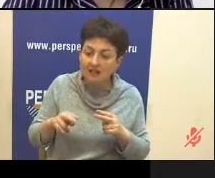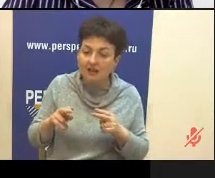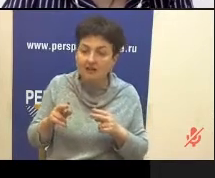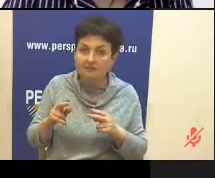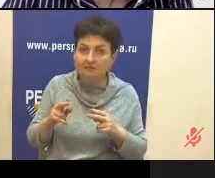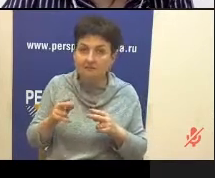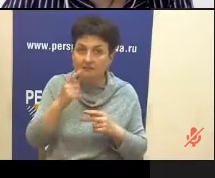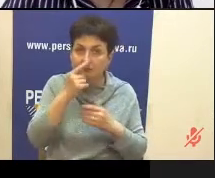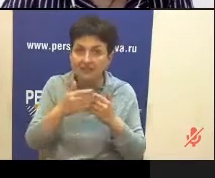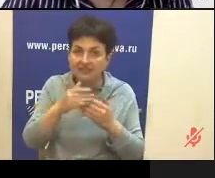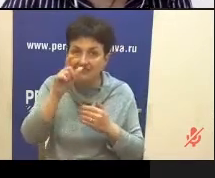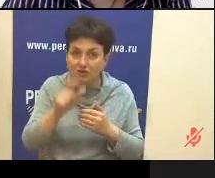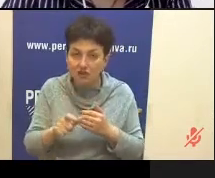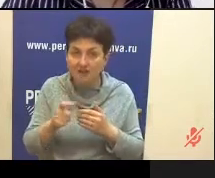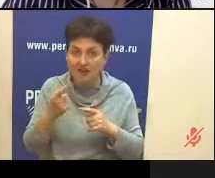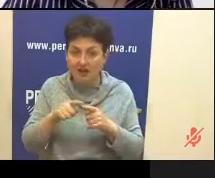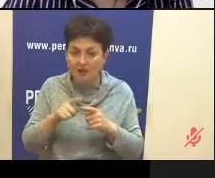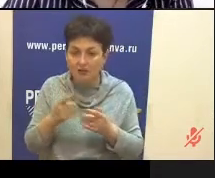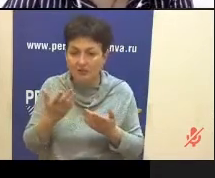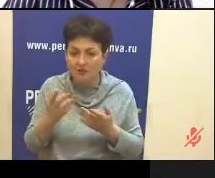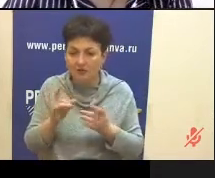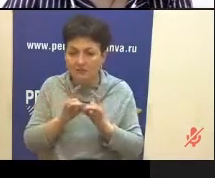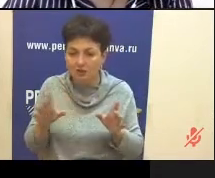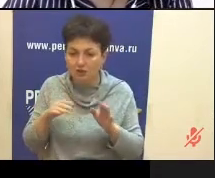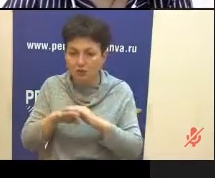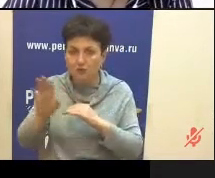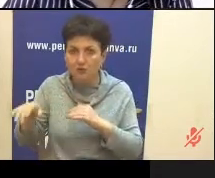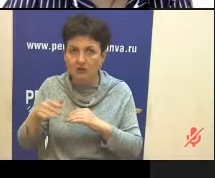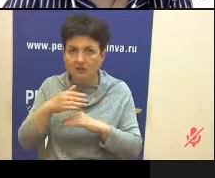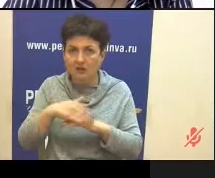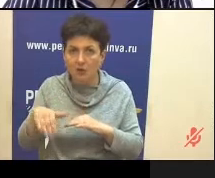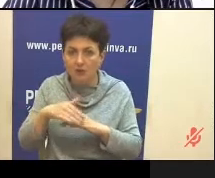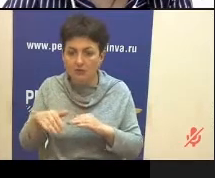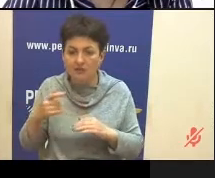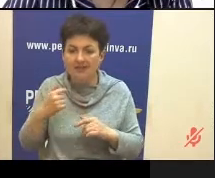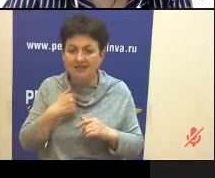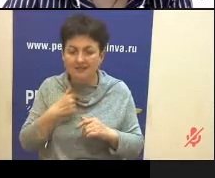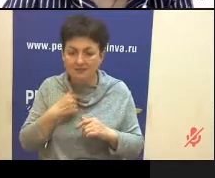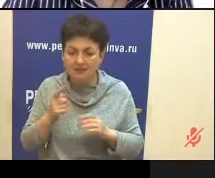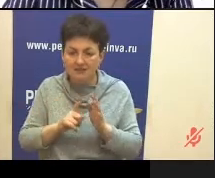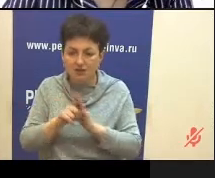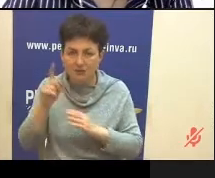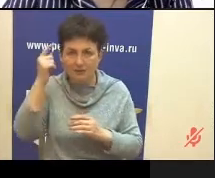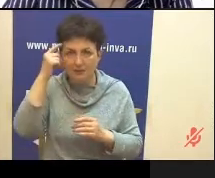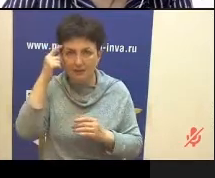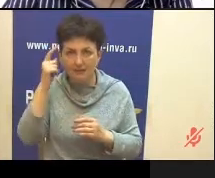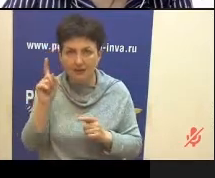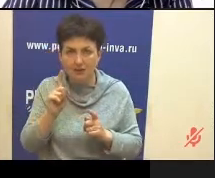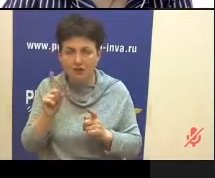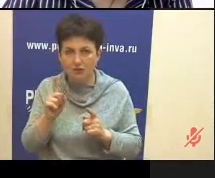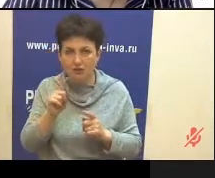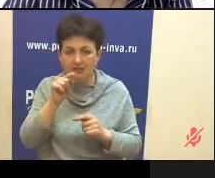таким образом потерял близкого человека, который по той или иной причине ушел на улицу. И мы